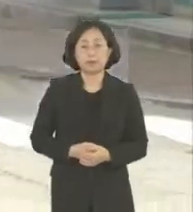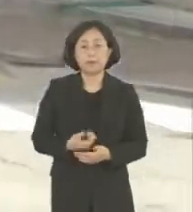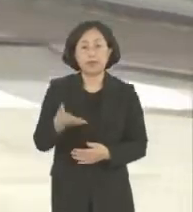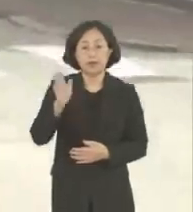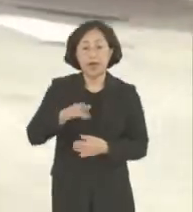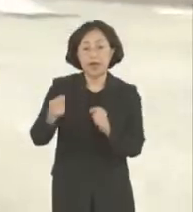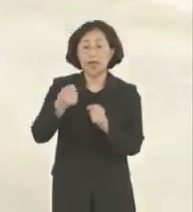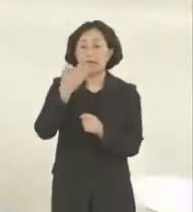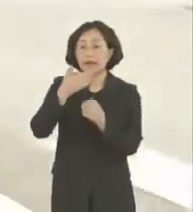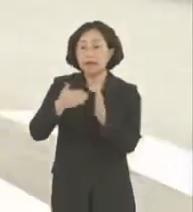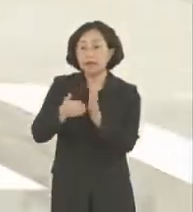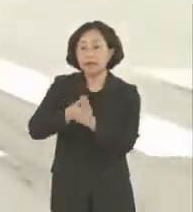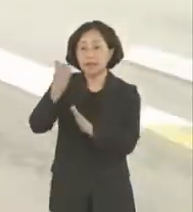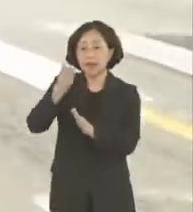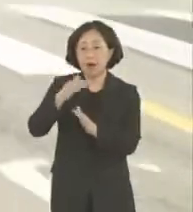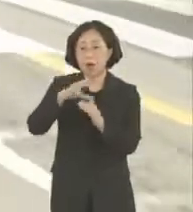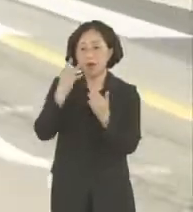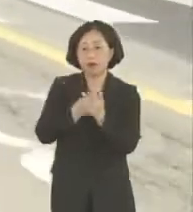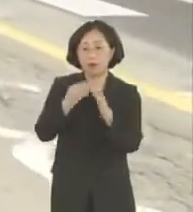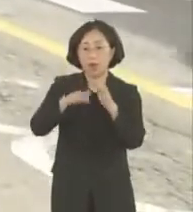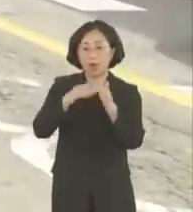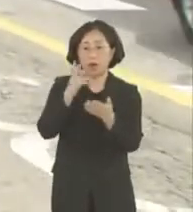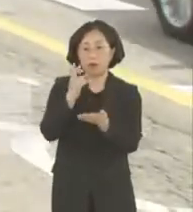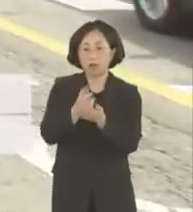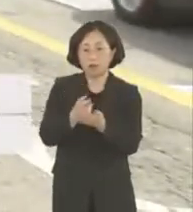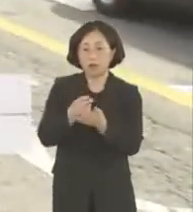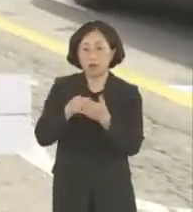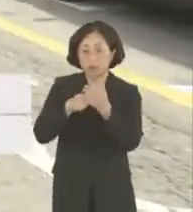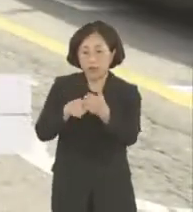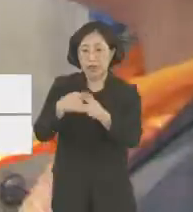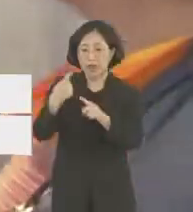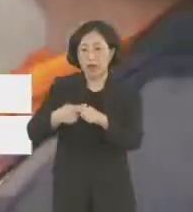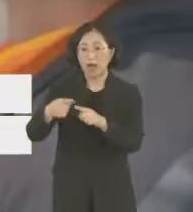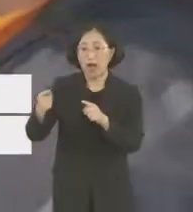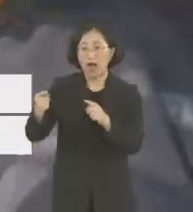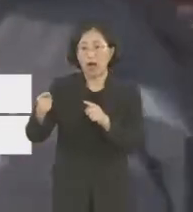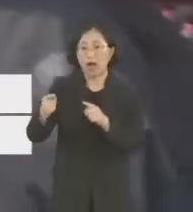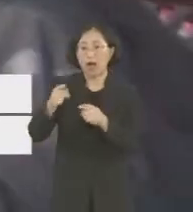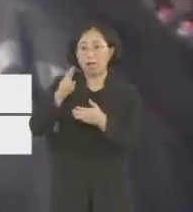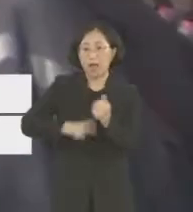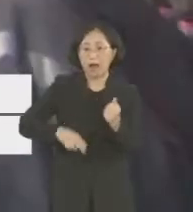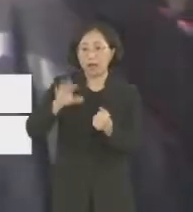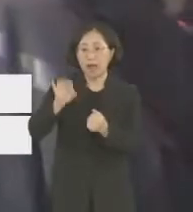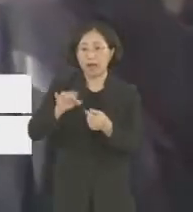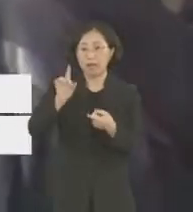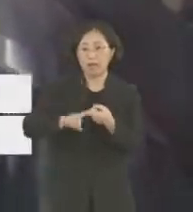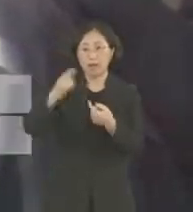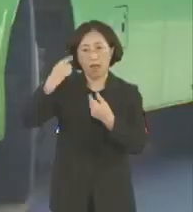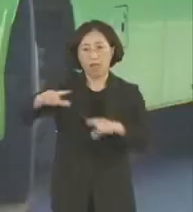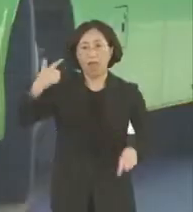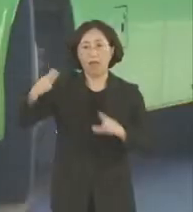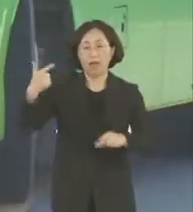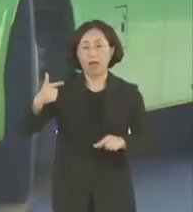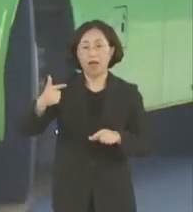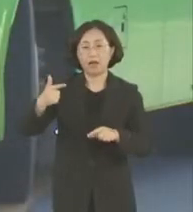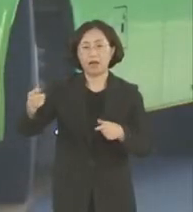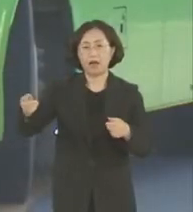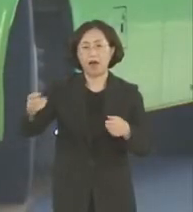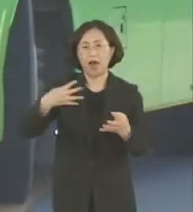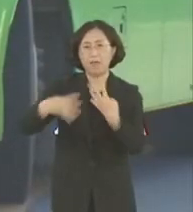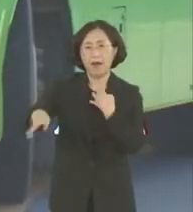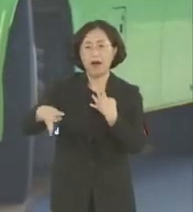다만 인근 당진시가 완전 공영제를 추진하다가 업체 측과 매각 대금을 놓고 이견이 생겨 막판 무산된